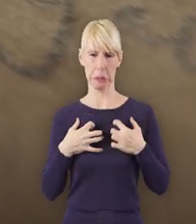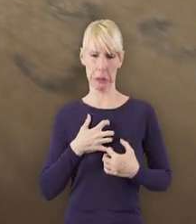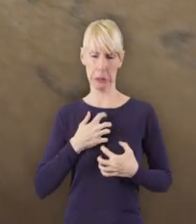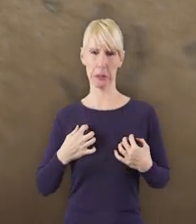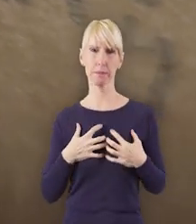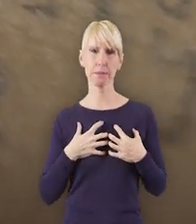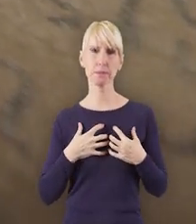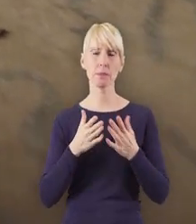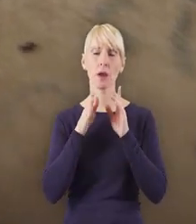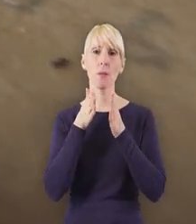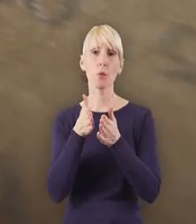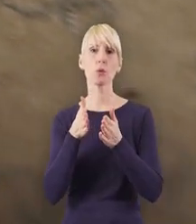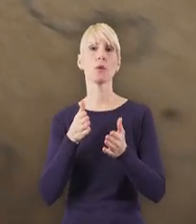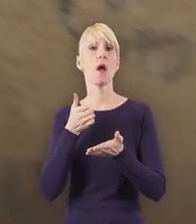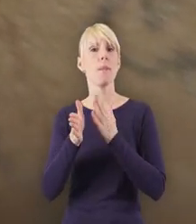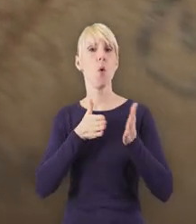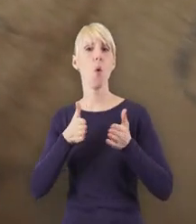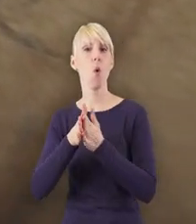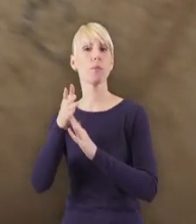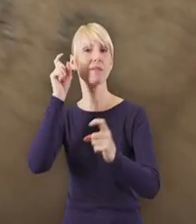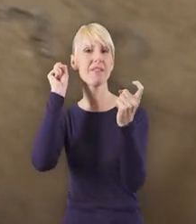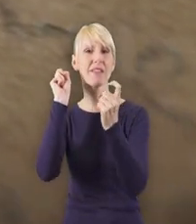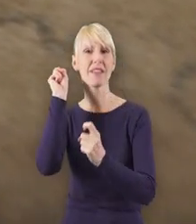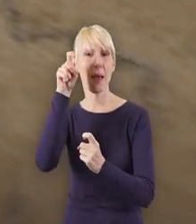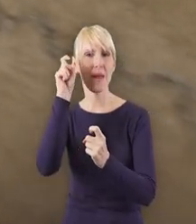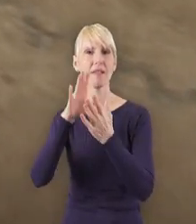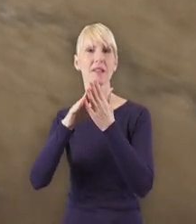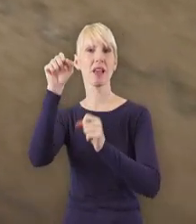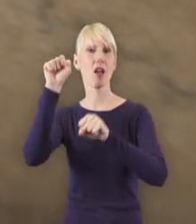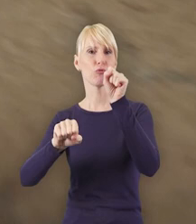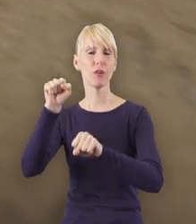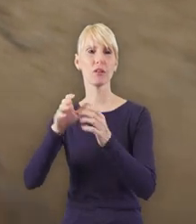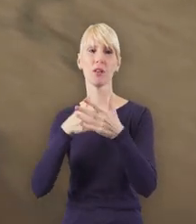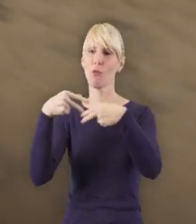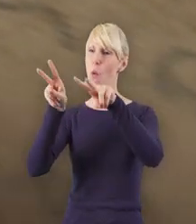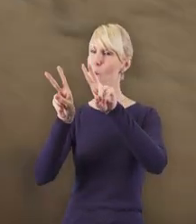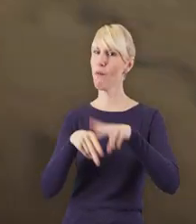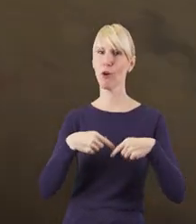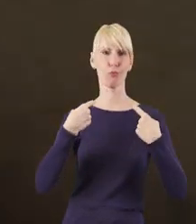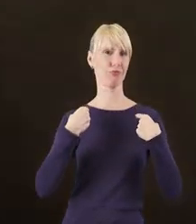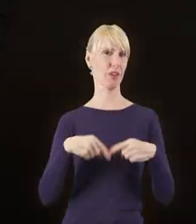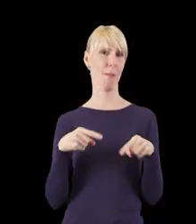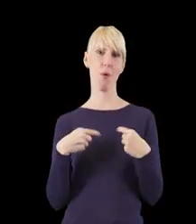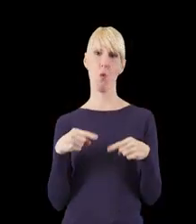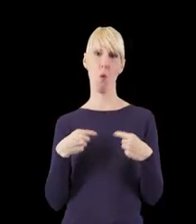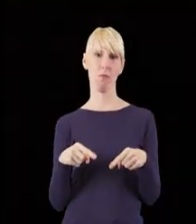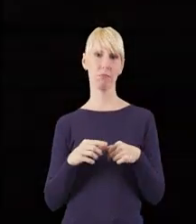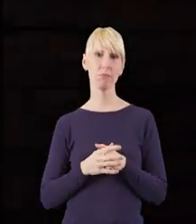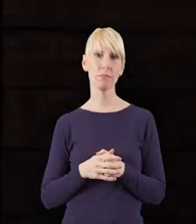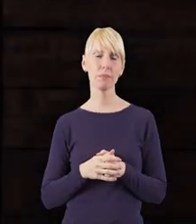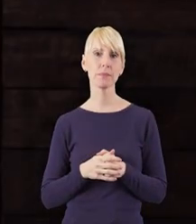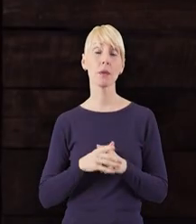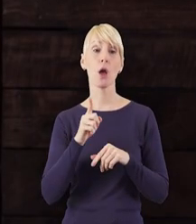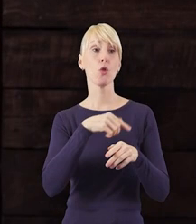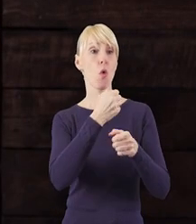się procesy przed niemieckimi sądami, z których więźniowie prawie nigdy już nie wracali.